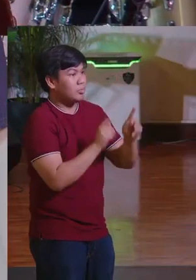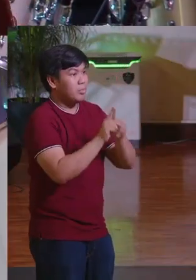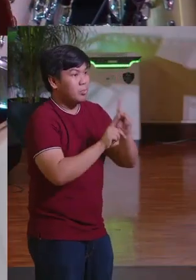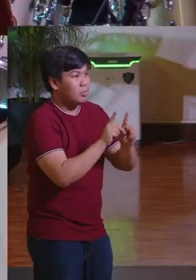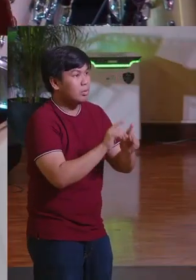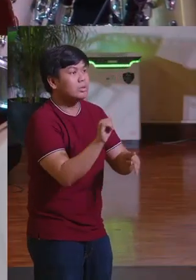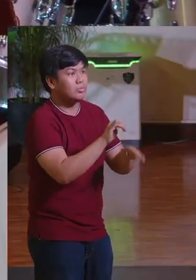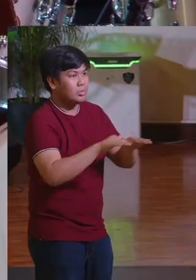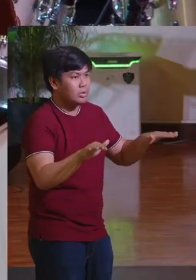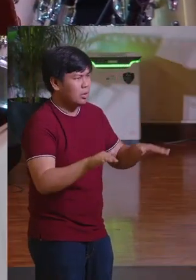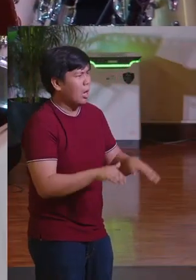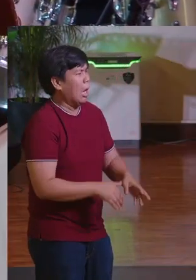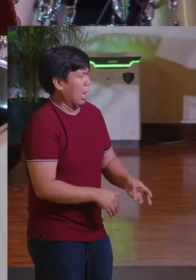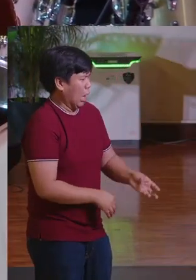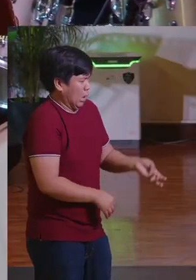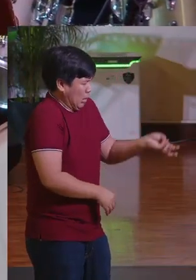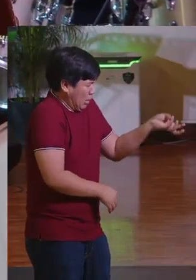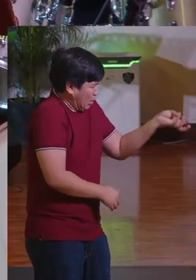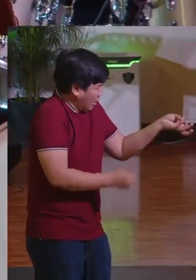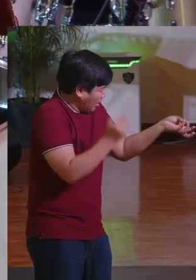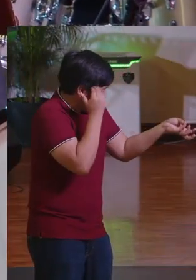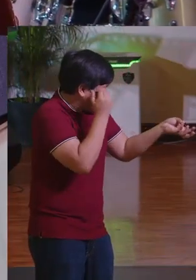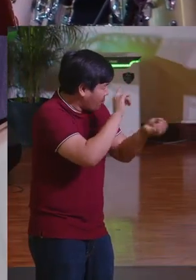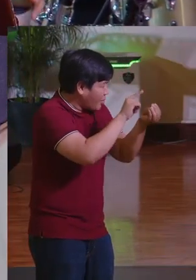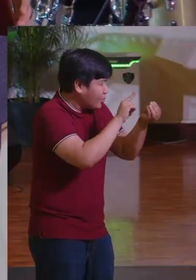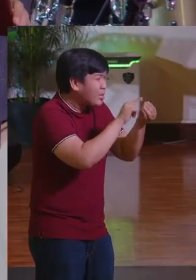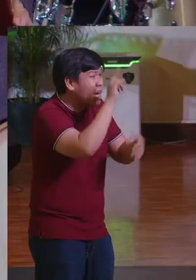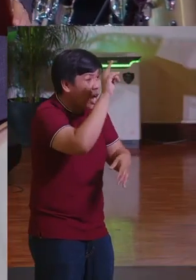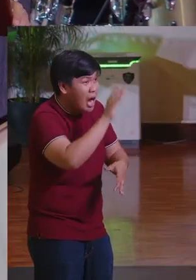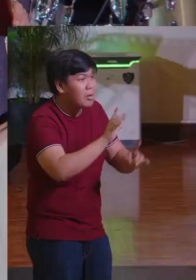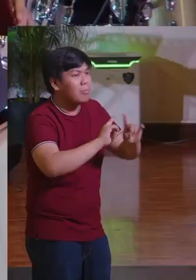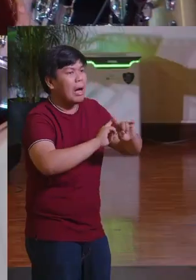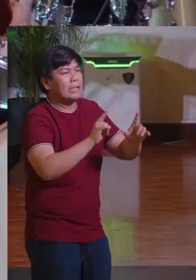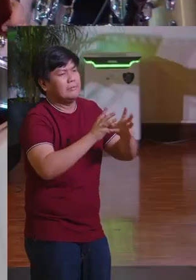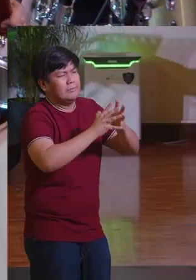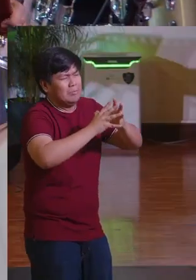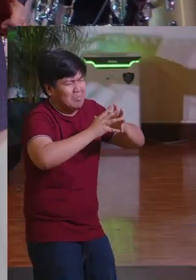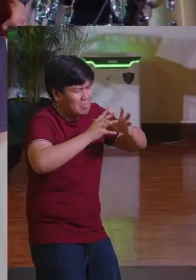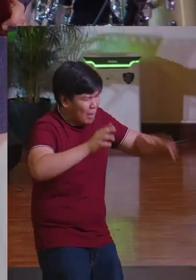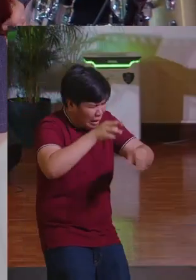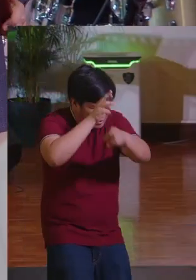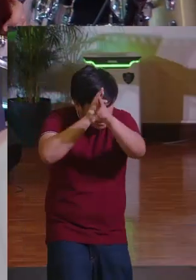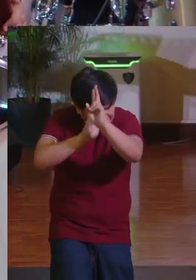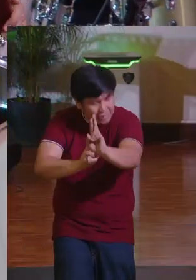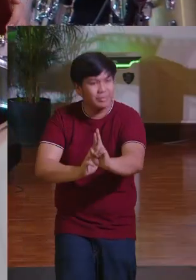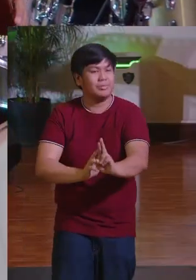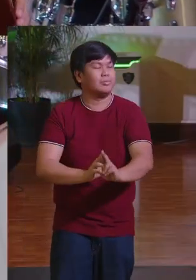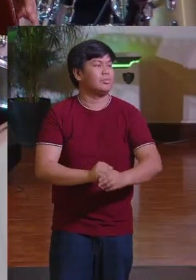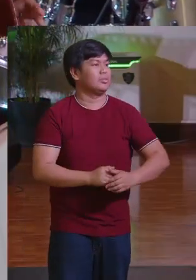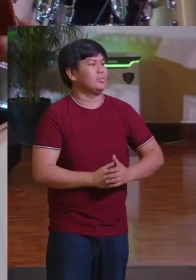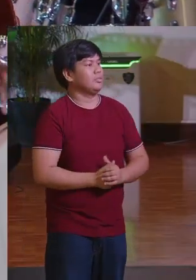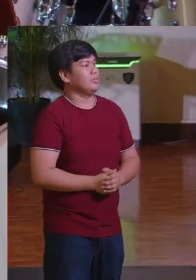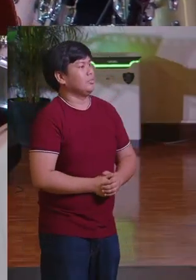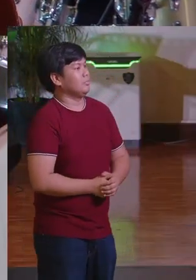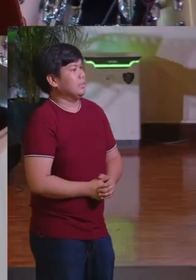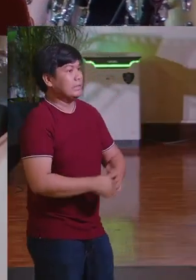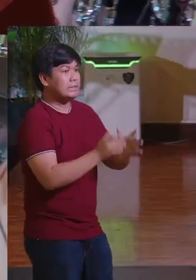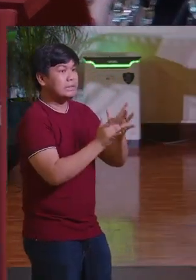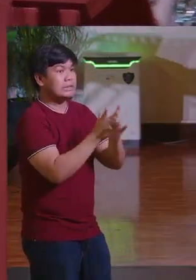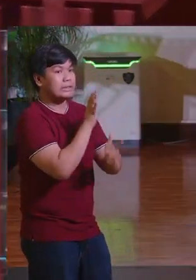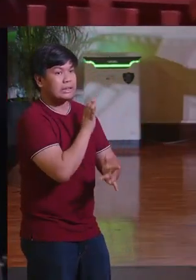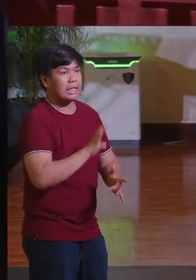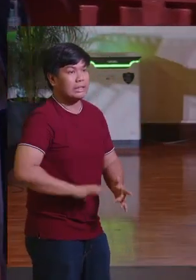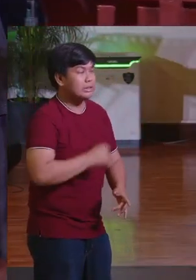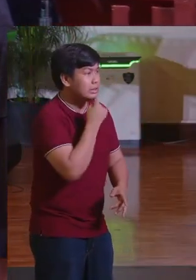Pero grabe ang kanilang takot at pagmamahal sa Diyos. Kaya ang sabi ng Diyos, diba, parang si Kristo, unless